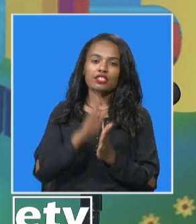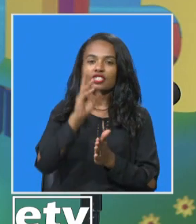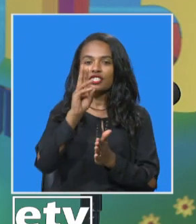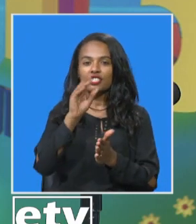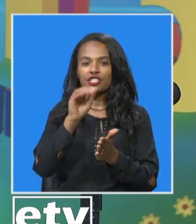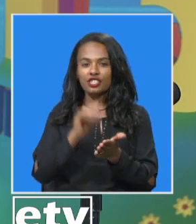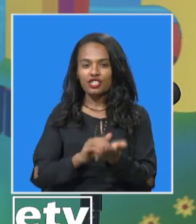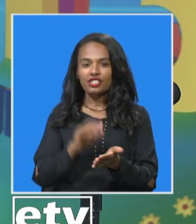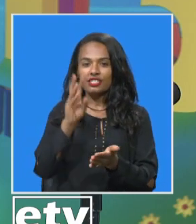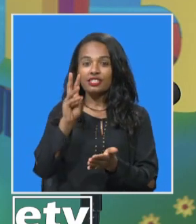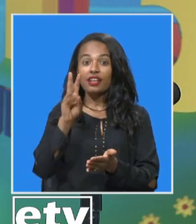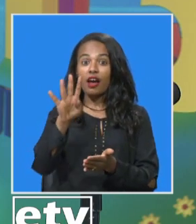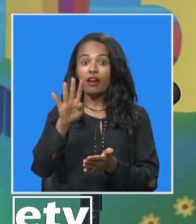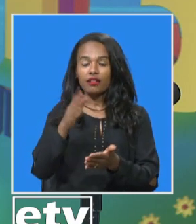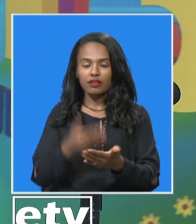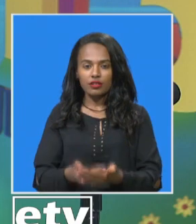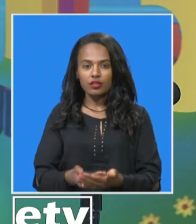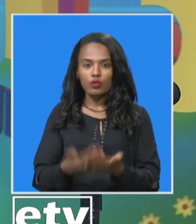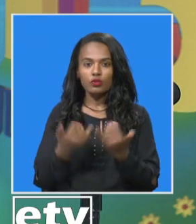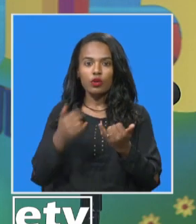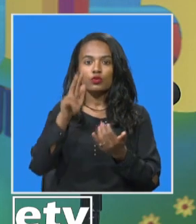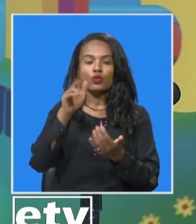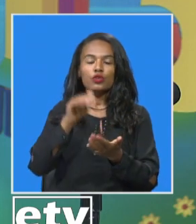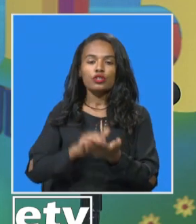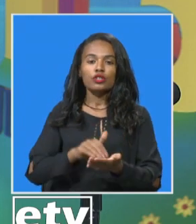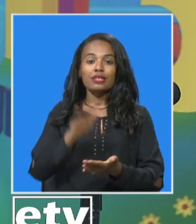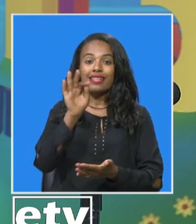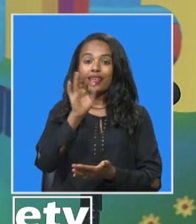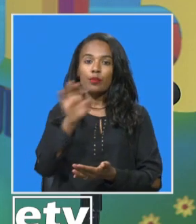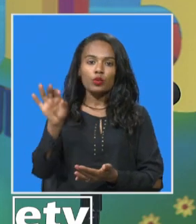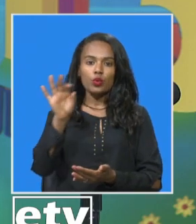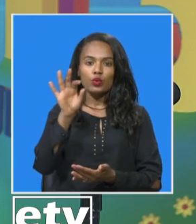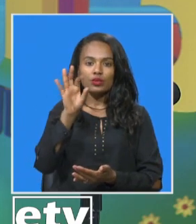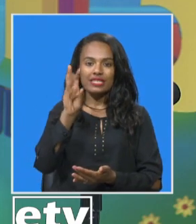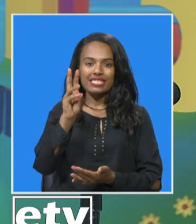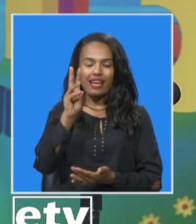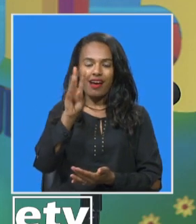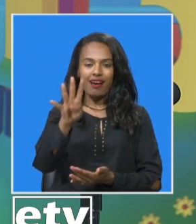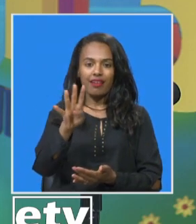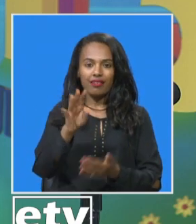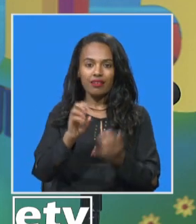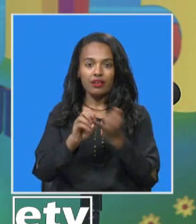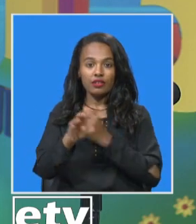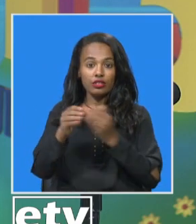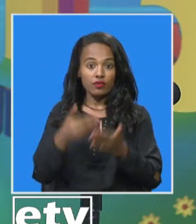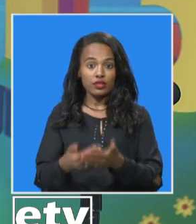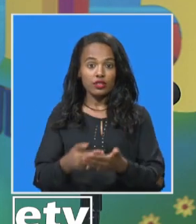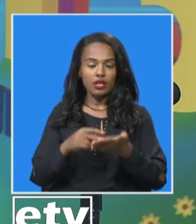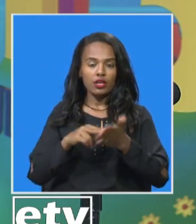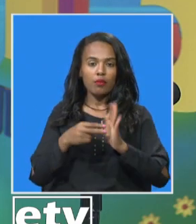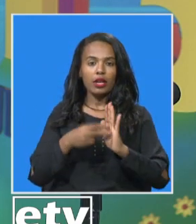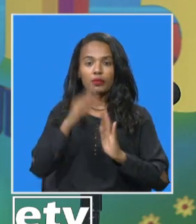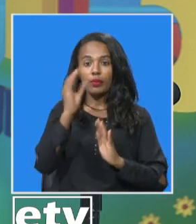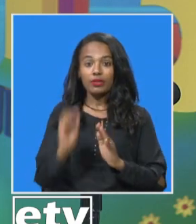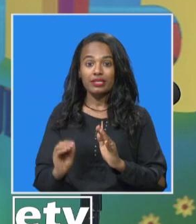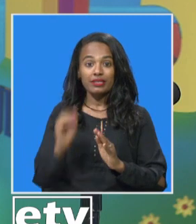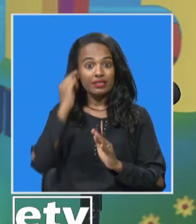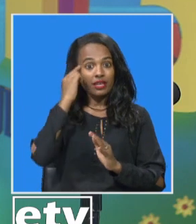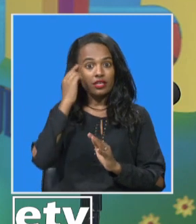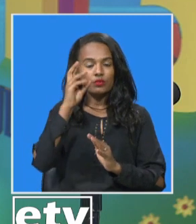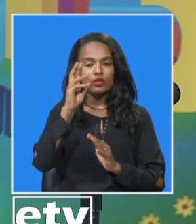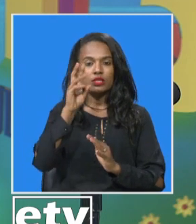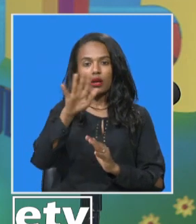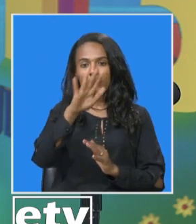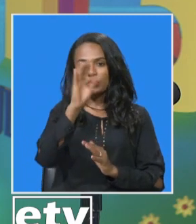ይደርሳሉ። እስካሁን ድረስ 3964 ቅርንጫፎች ደርሰናል። ይህ ማለት በፐርሰንት ስናሰላ ወደ 65